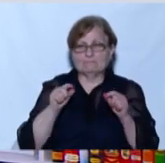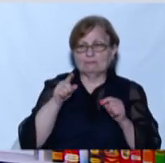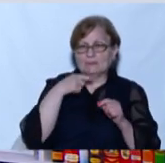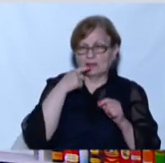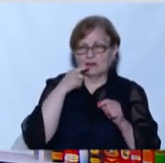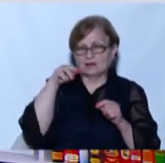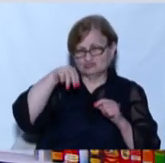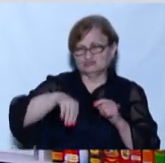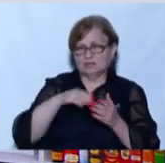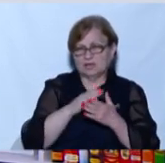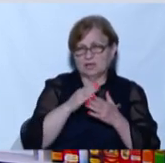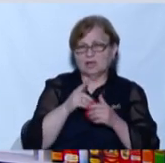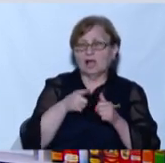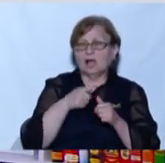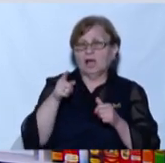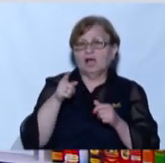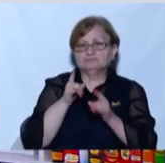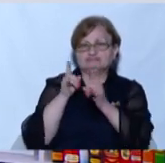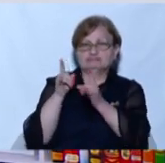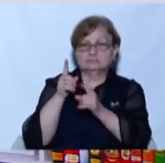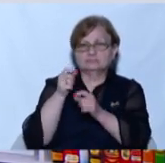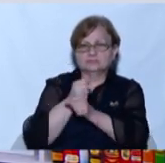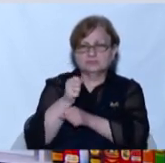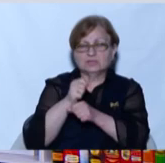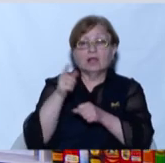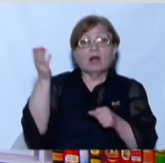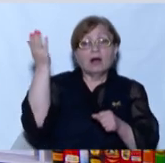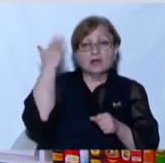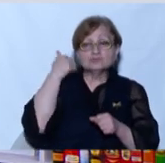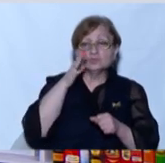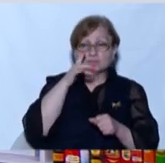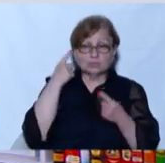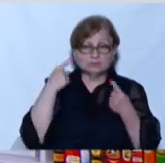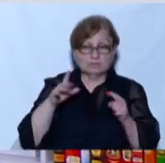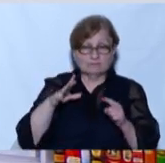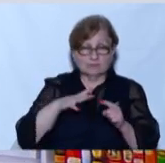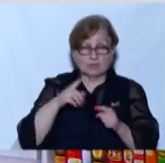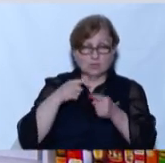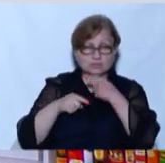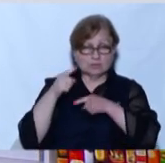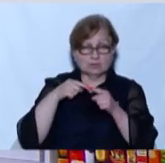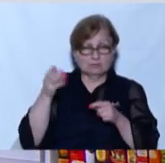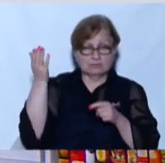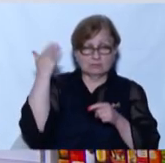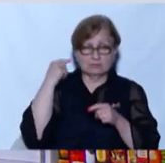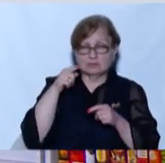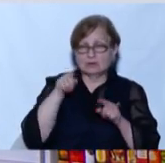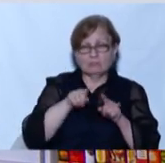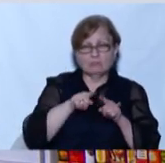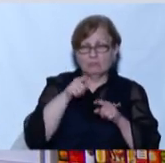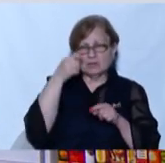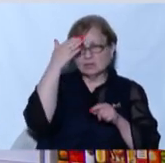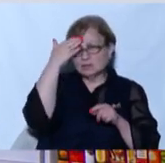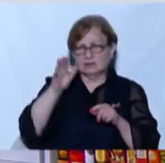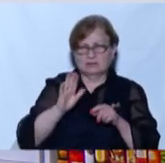სწავლაზე ყმისცებით კივილია. ჯერ ეხლა საუკუნე იყო ესეთი და ესე ვთქვა, თქვენ ესეთი ამის გამო გაუცხოება არ იგზნოთ მასთან,